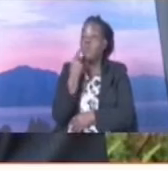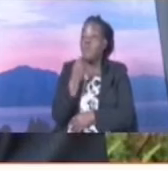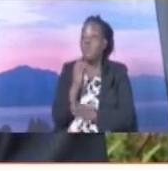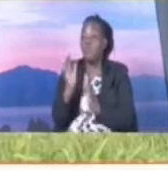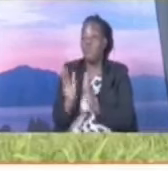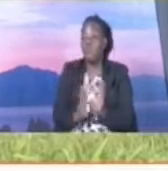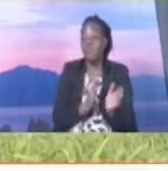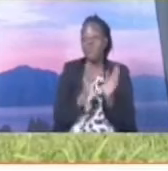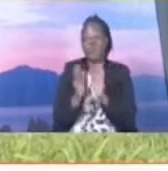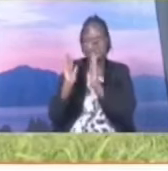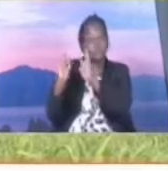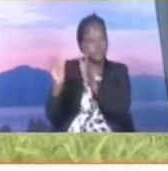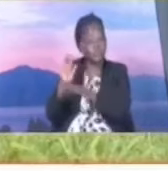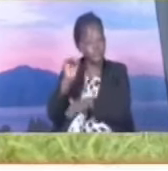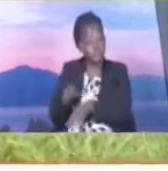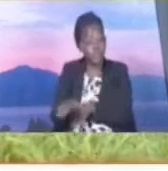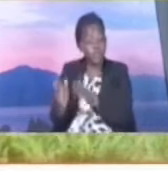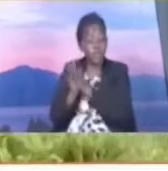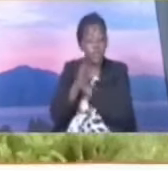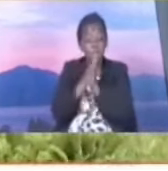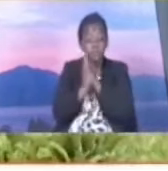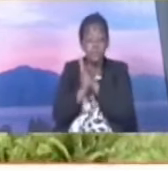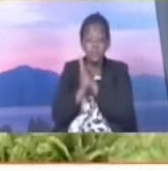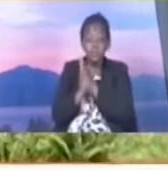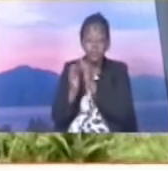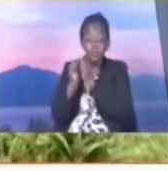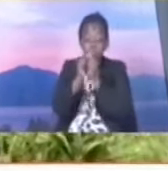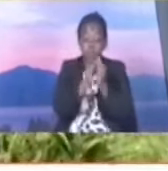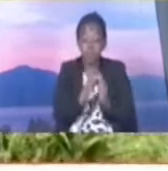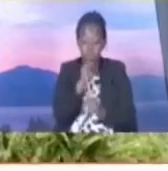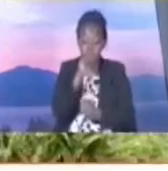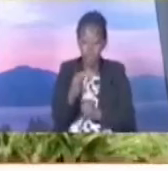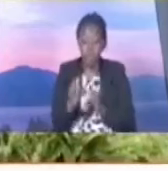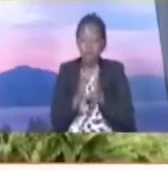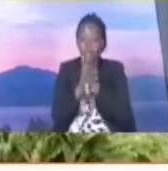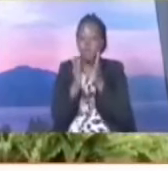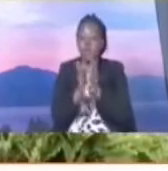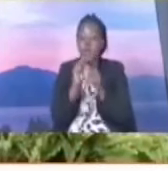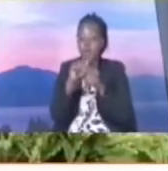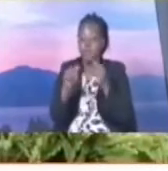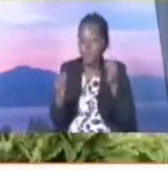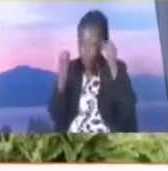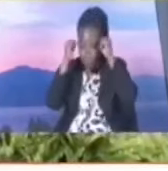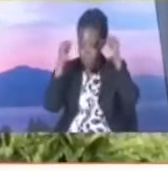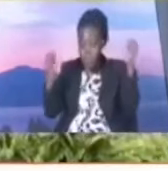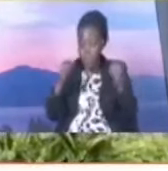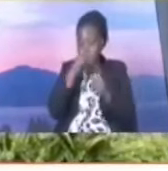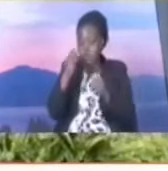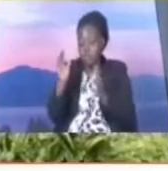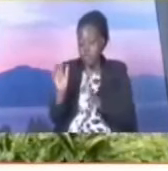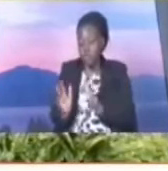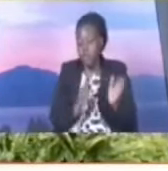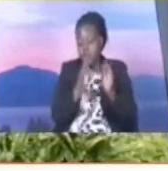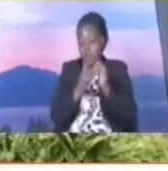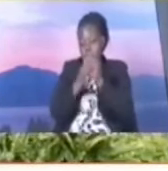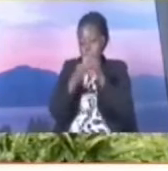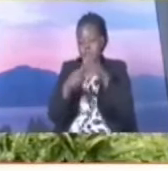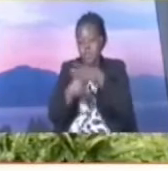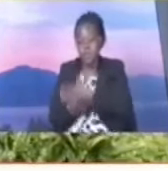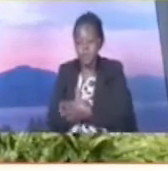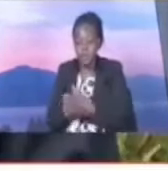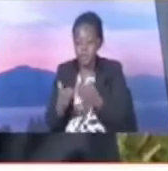abateekateeka emikolo egyo. Ono mu mboozi eyakafubo n'omusasi waffe ayogedde ku nsinkano Pulezidenti Museveni gye yategese n'abakulembeze ab'ennono